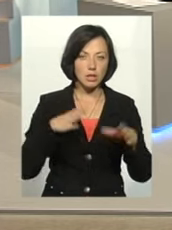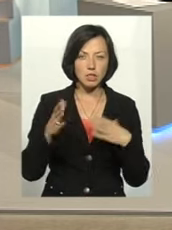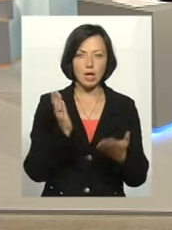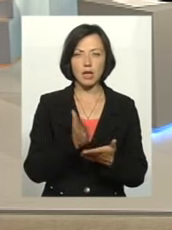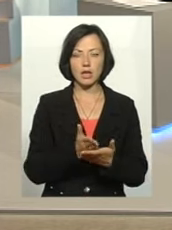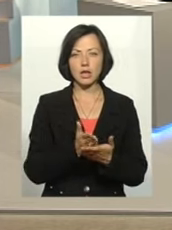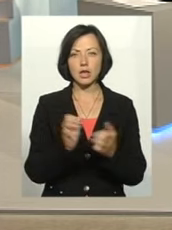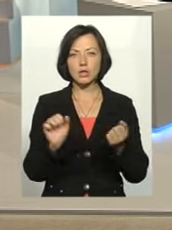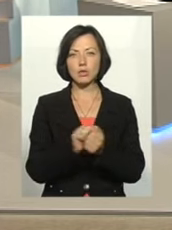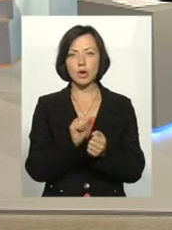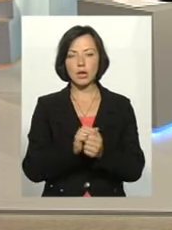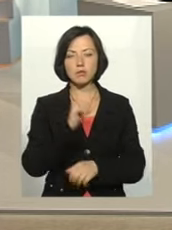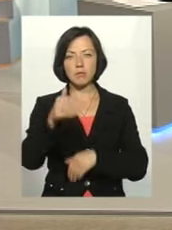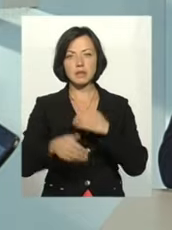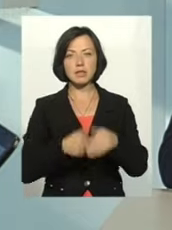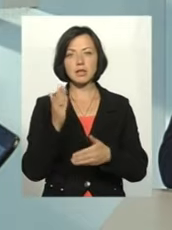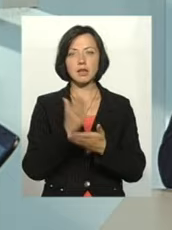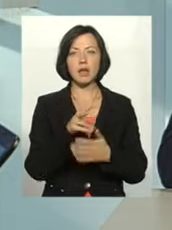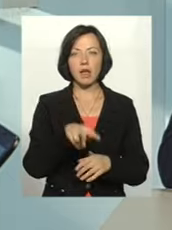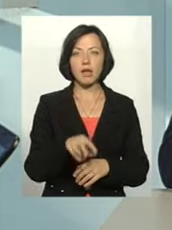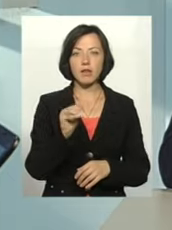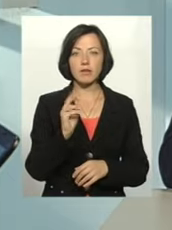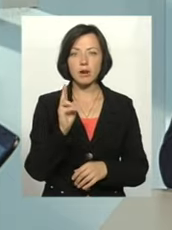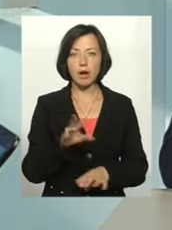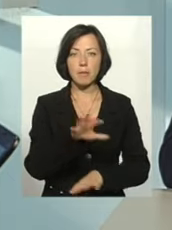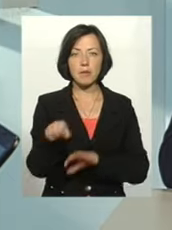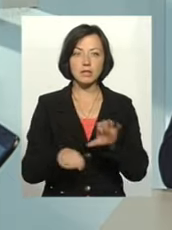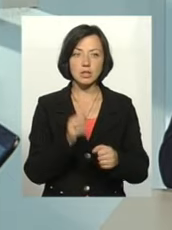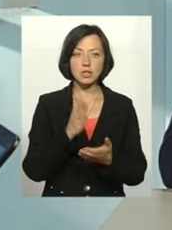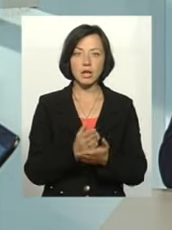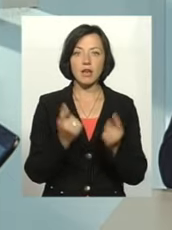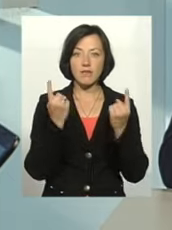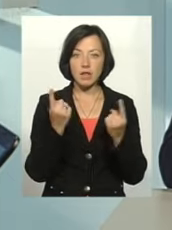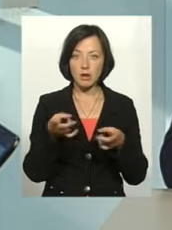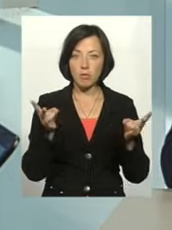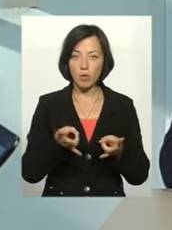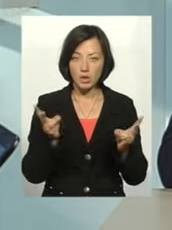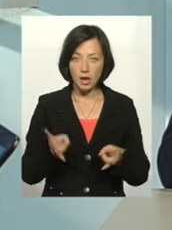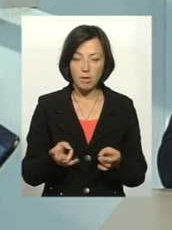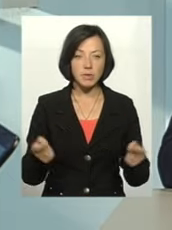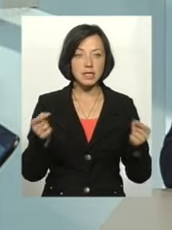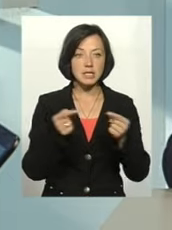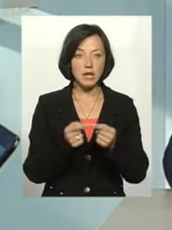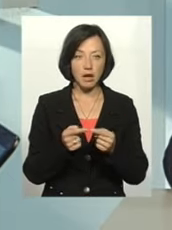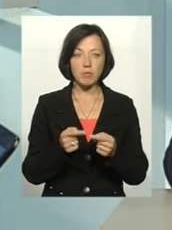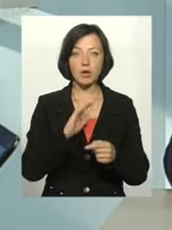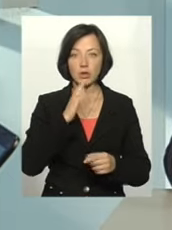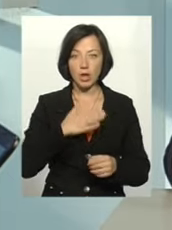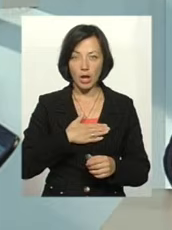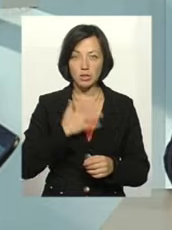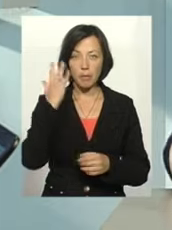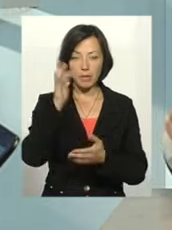є сухий басейн, є ЛФК-кімнати, масаж, але є великі потреби. І саме наша